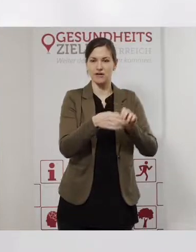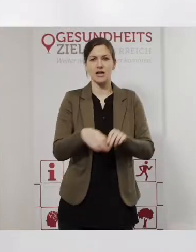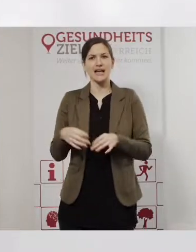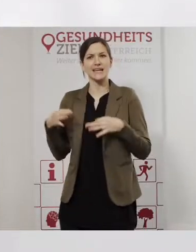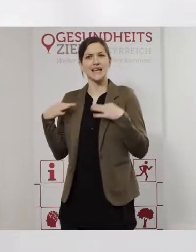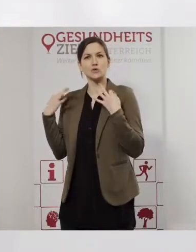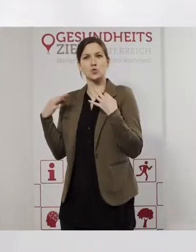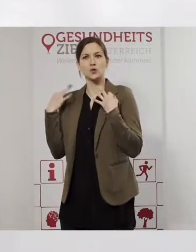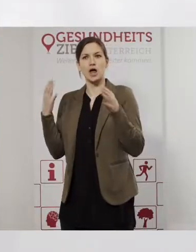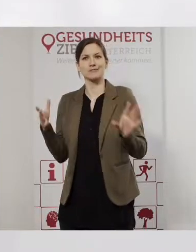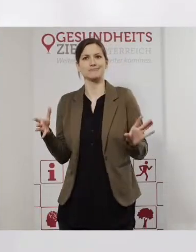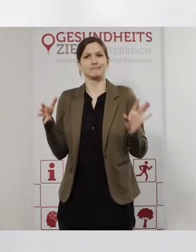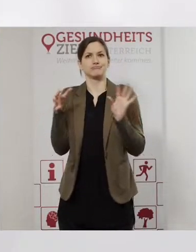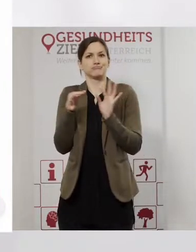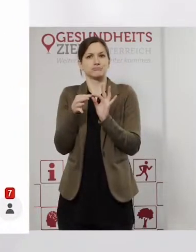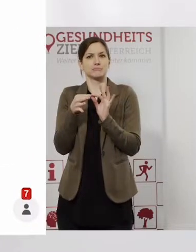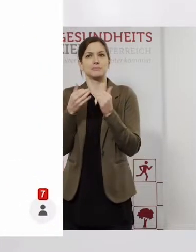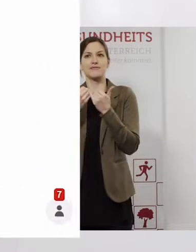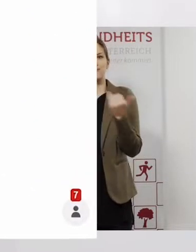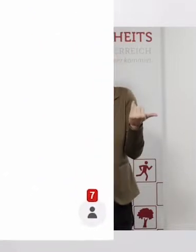tun?